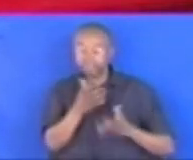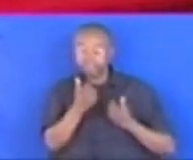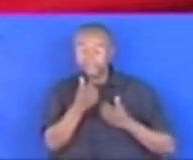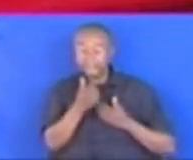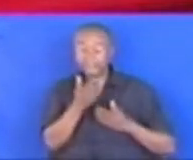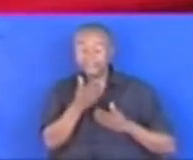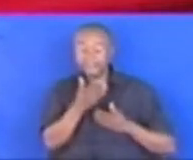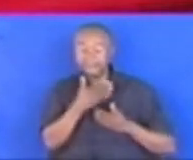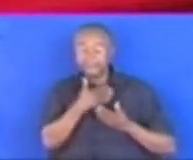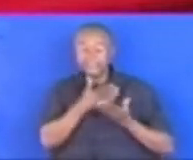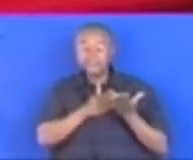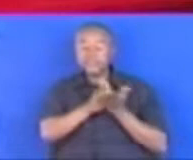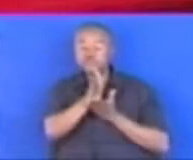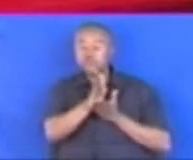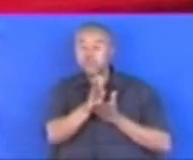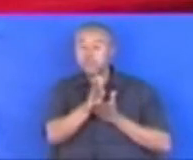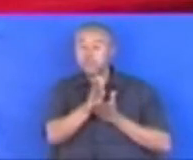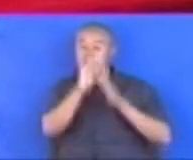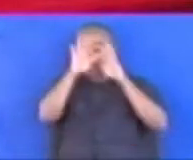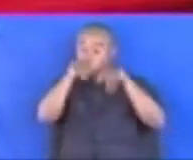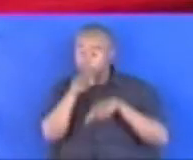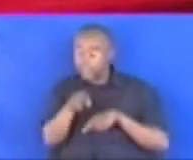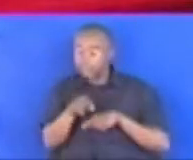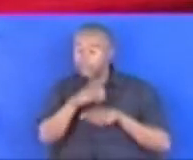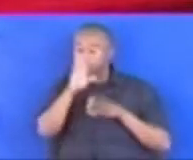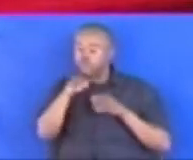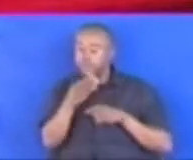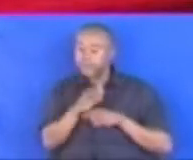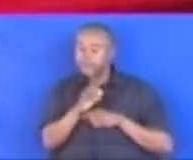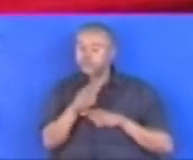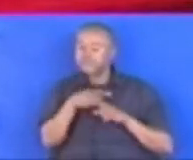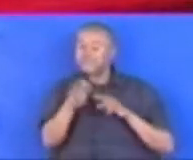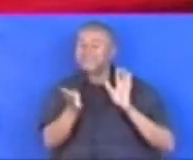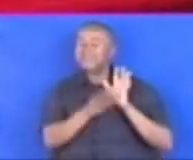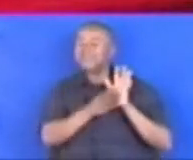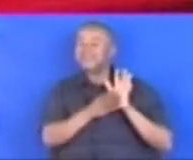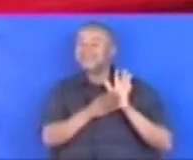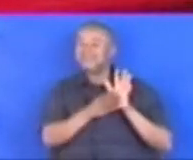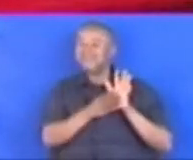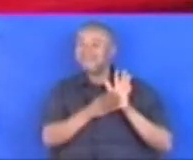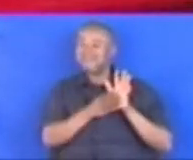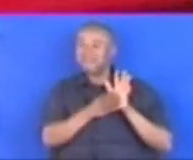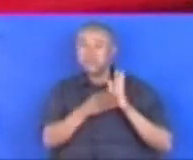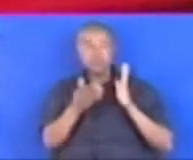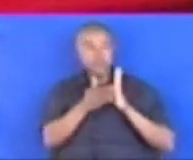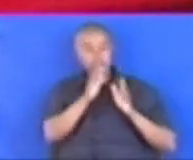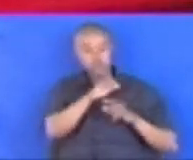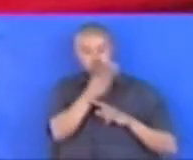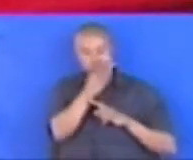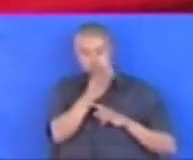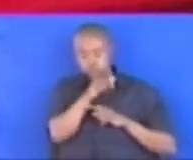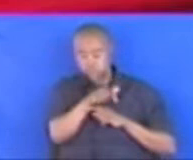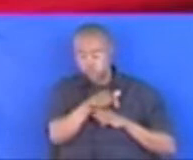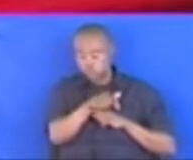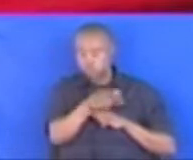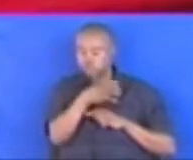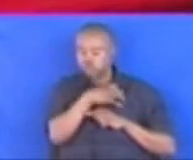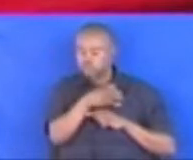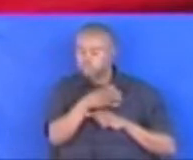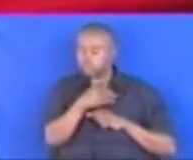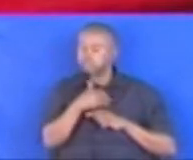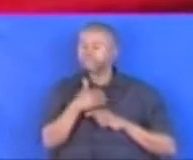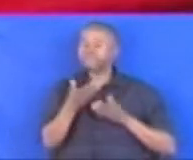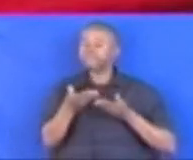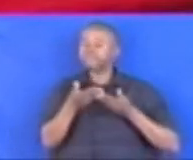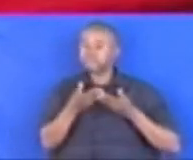iliidhinishiwa na Bunge lako tukufu jumla ya shilingi bilioni 900. Kufikia Machi 2021, wizara ilikuwa